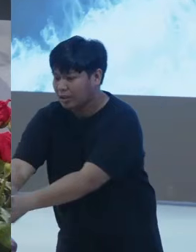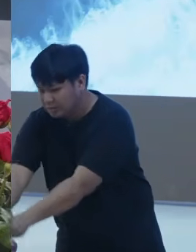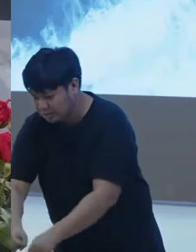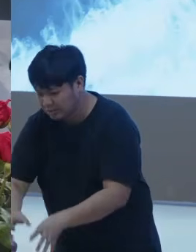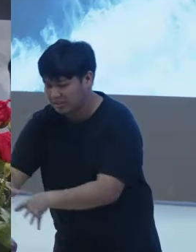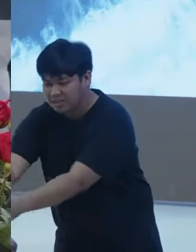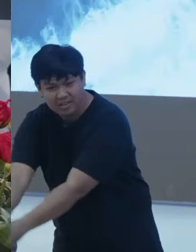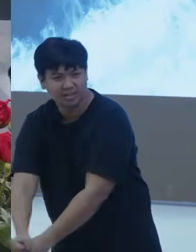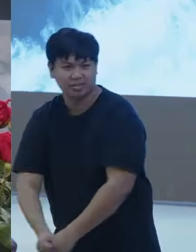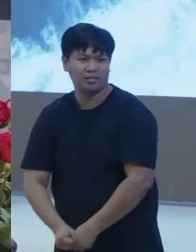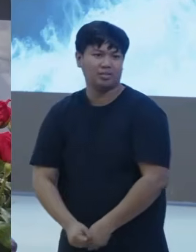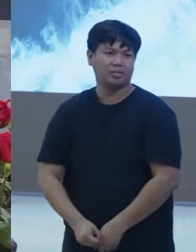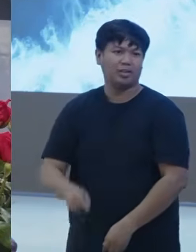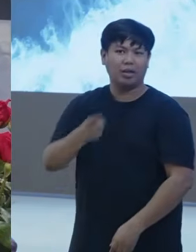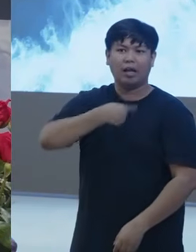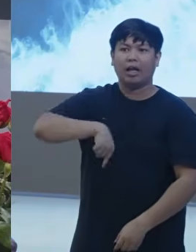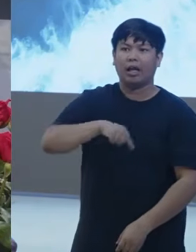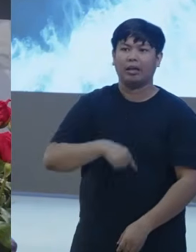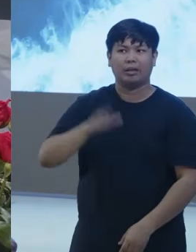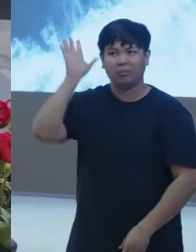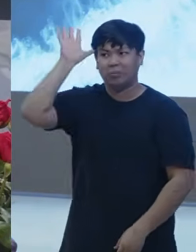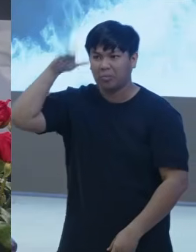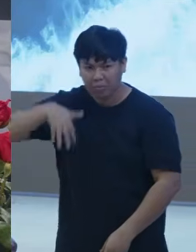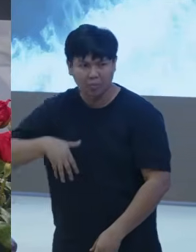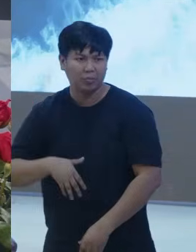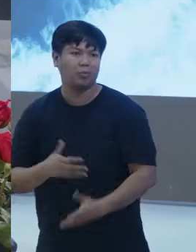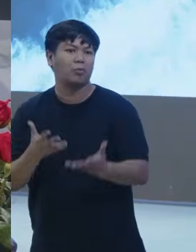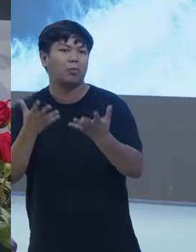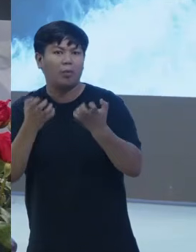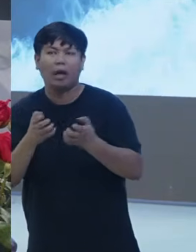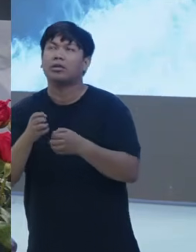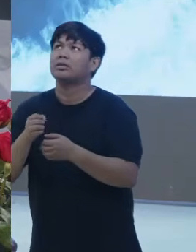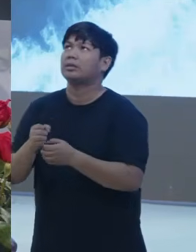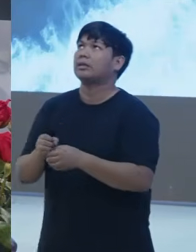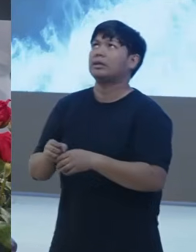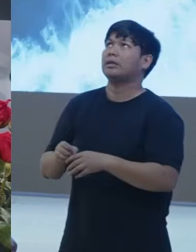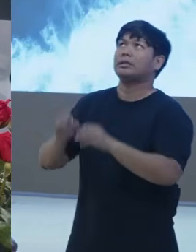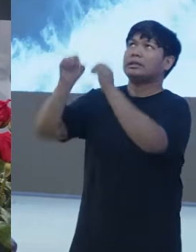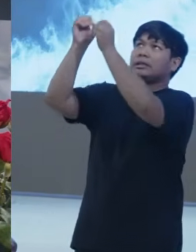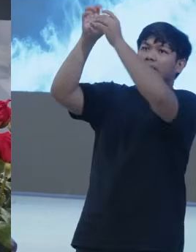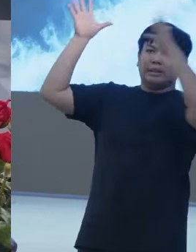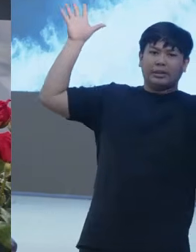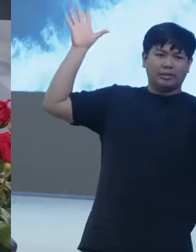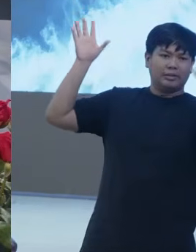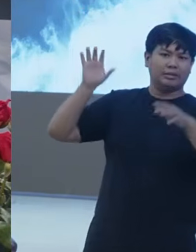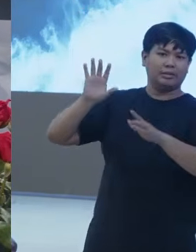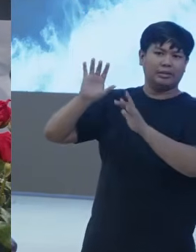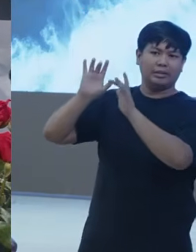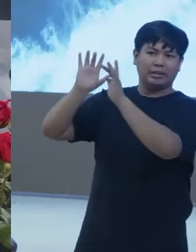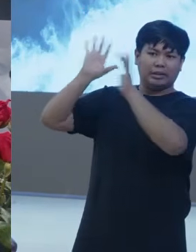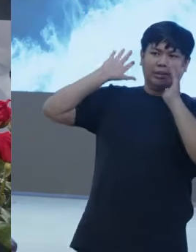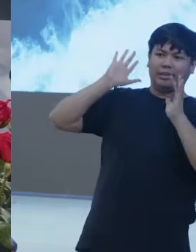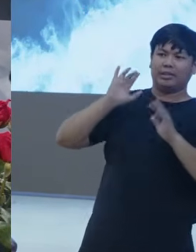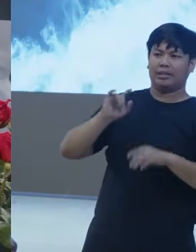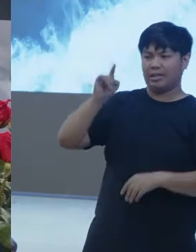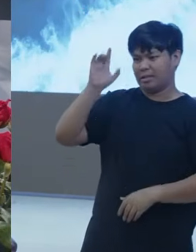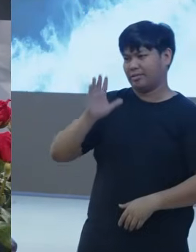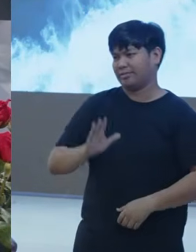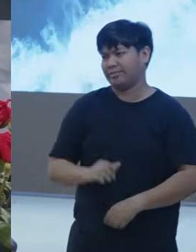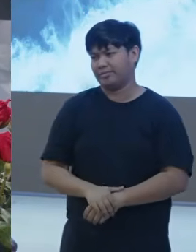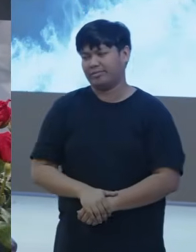Pero hindi natin alam ang motibo niya sa pananalangin. No? Kasi tingnan natin yung kanyang panalangin. Oh